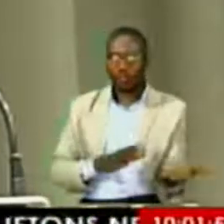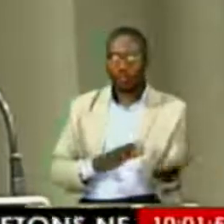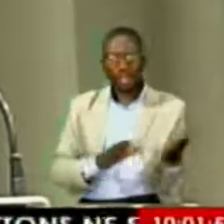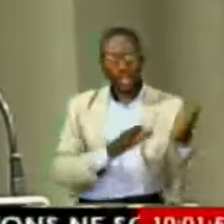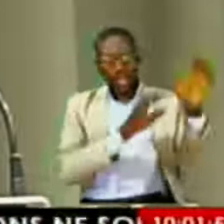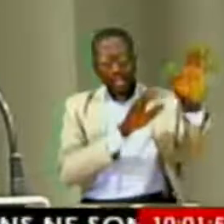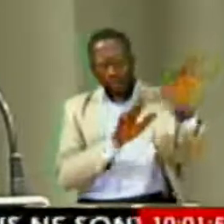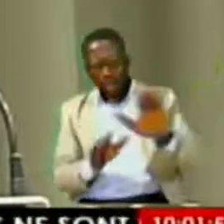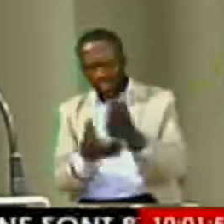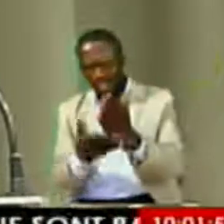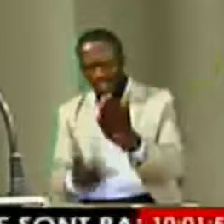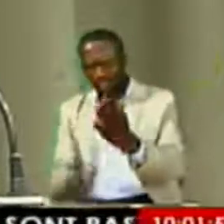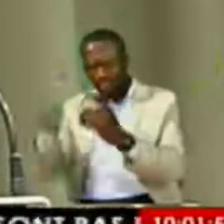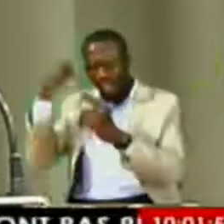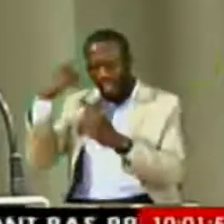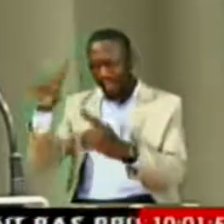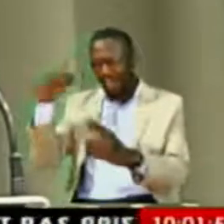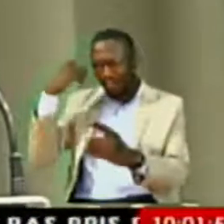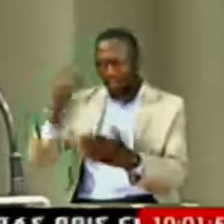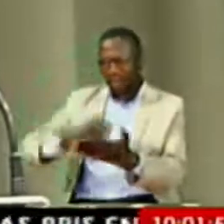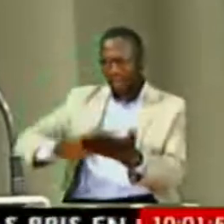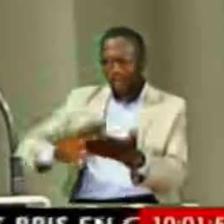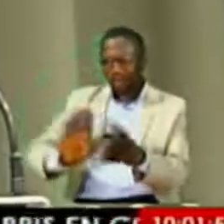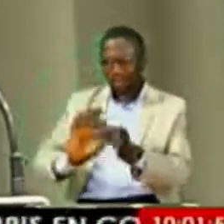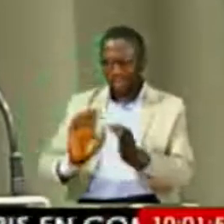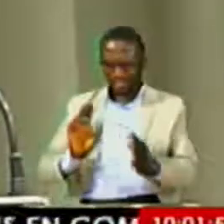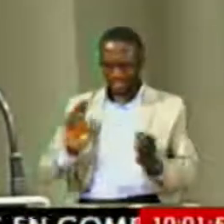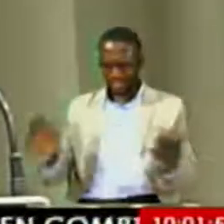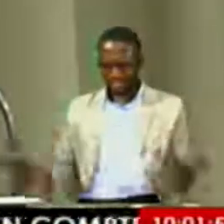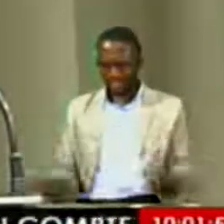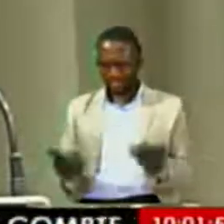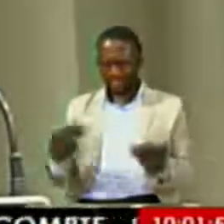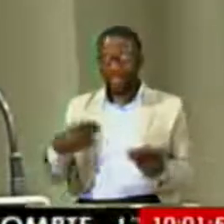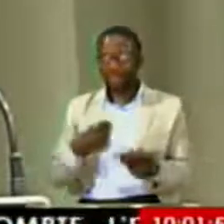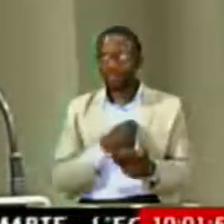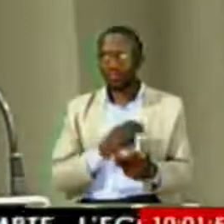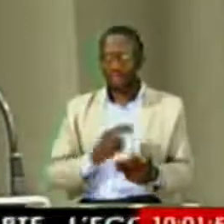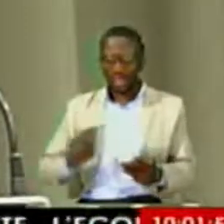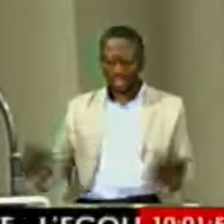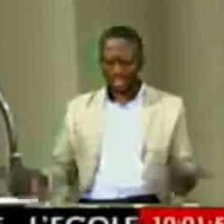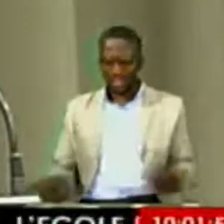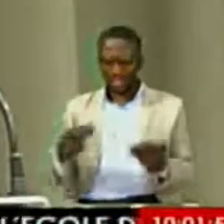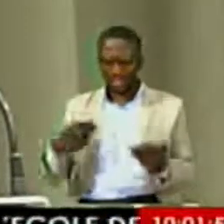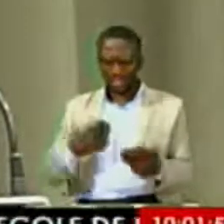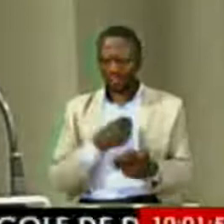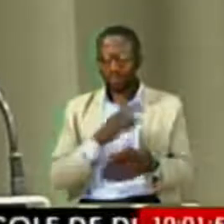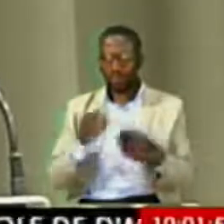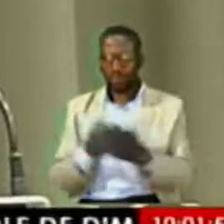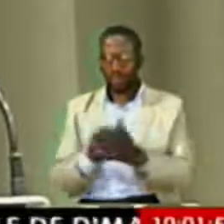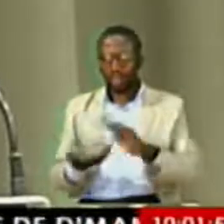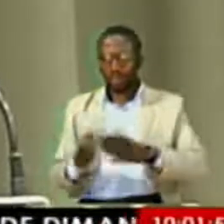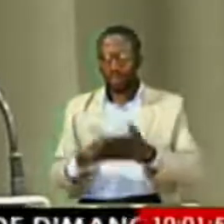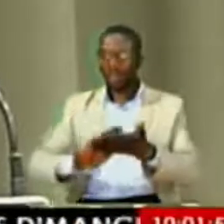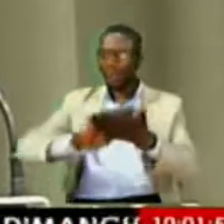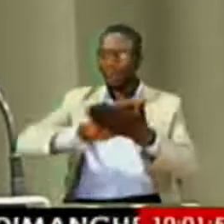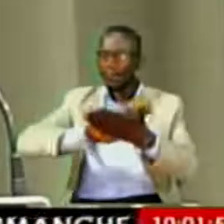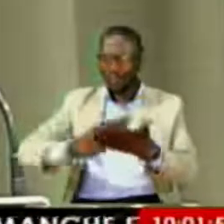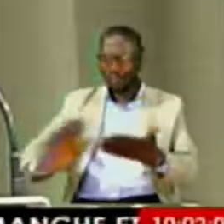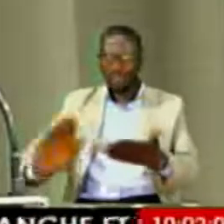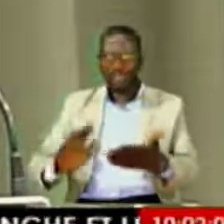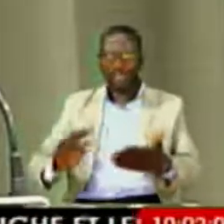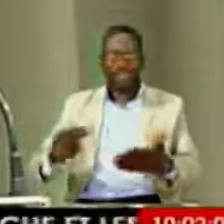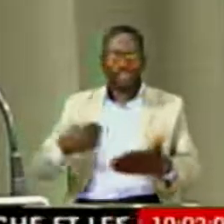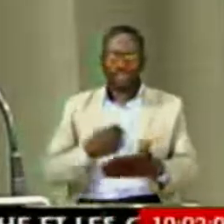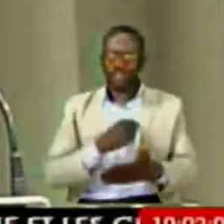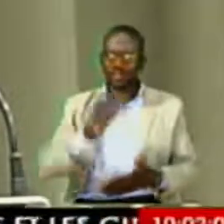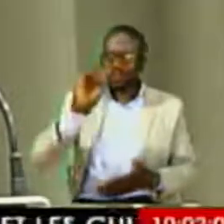la rémission de nos péchés, for the remission of our sins. Nos péchés ont été pardonnés. Our sins were forgiven. Vous devez croire ça de tout votre you cœur. Need to believe